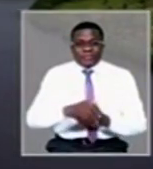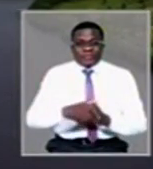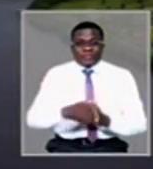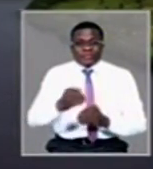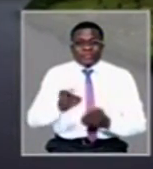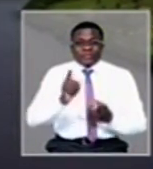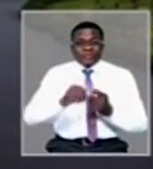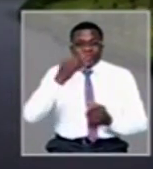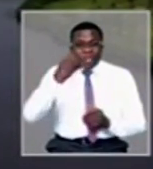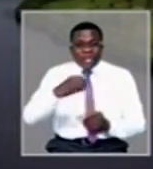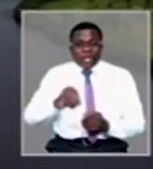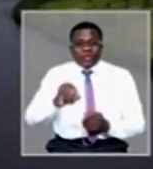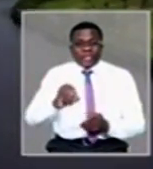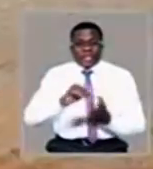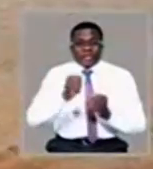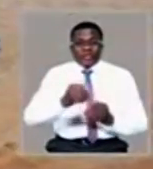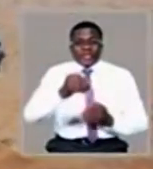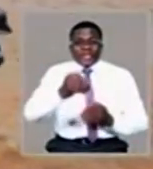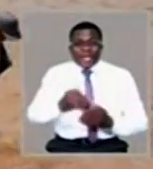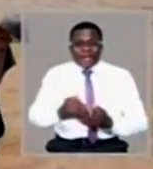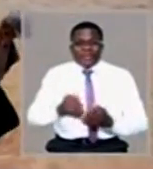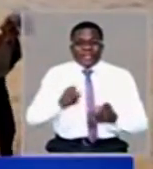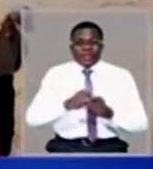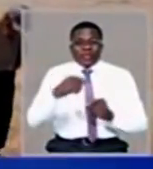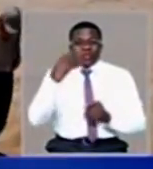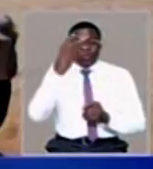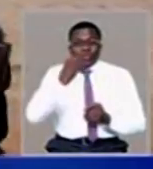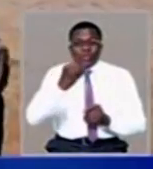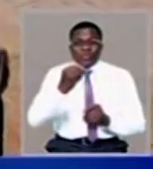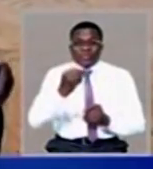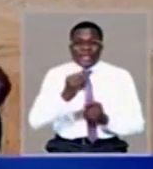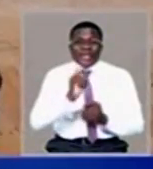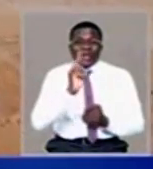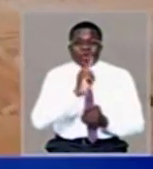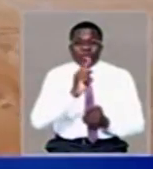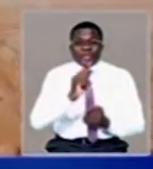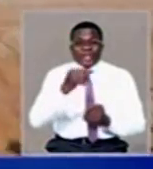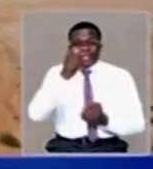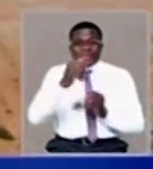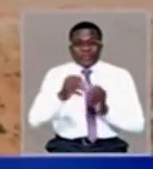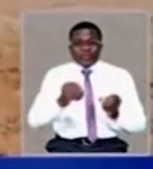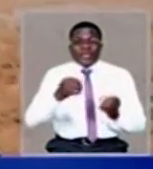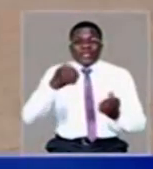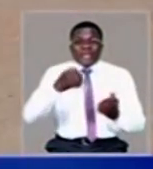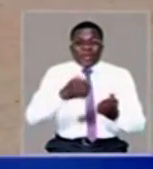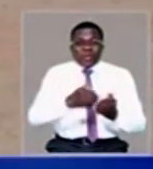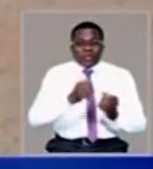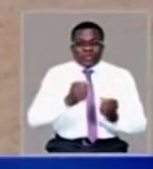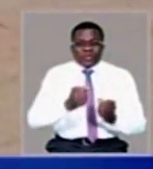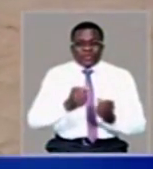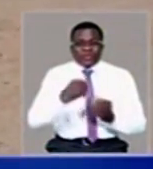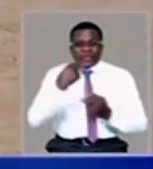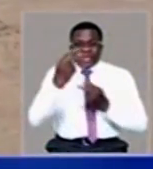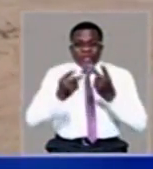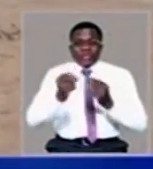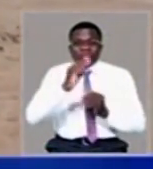À Avlékété, ce qui est annoncé comme le plus bel établissement touristique d'Afrique de l'Ouest est en approche. Et le